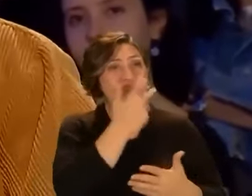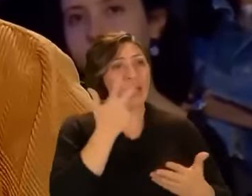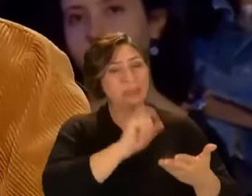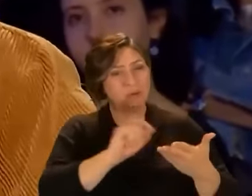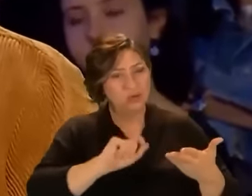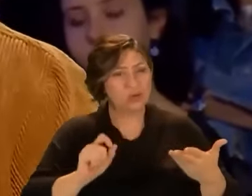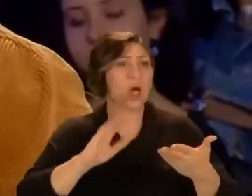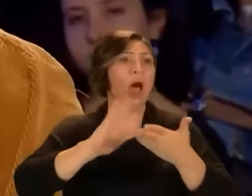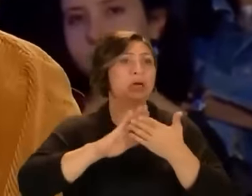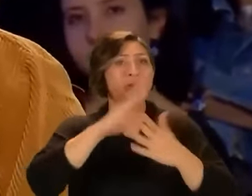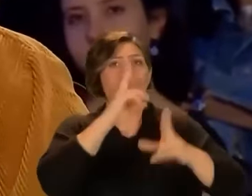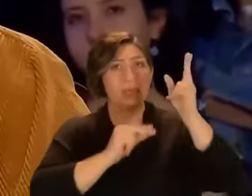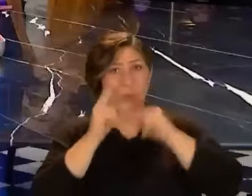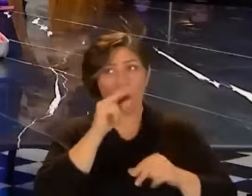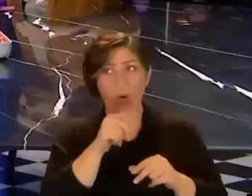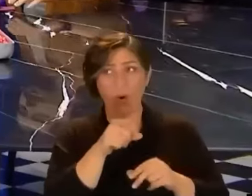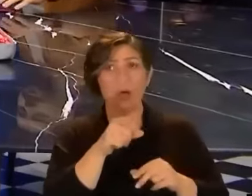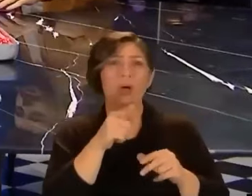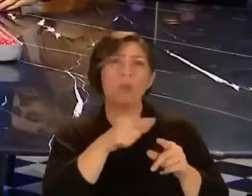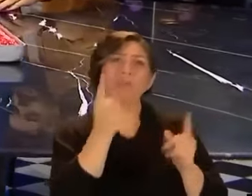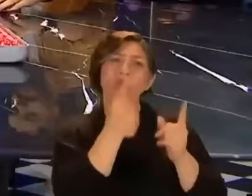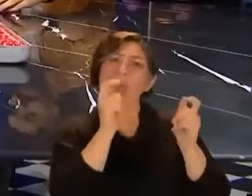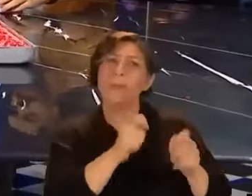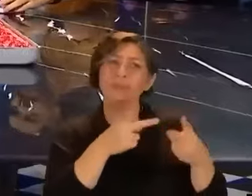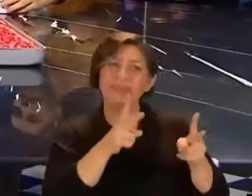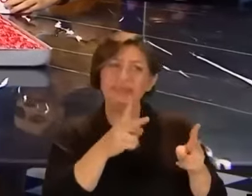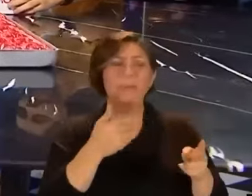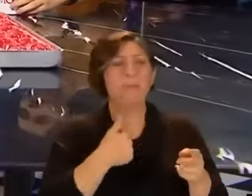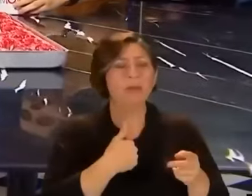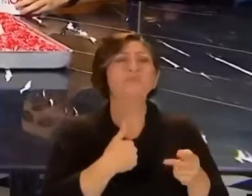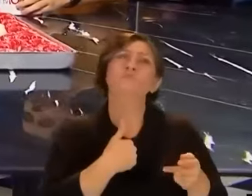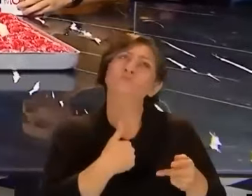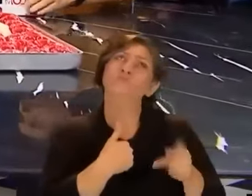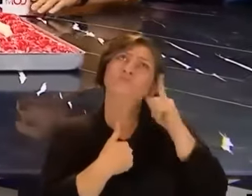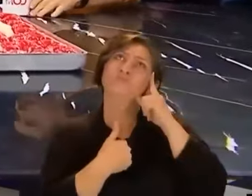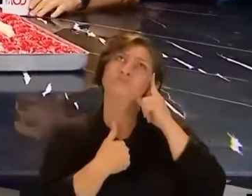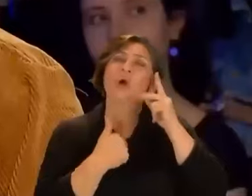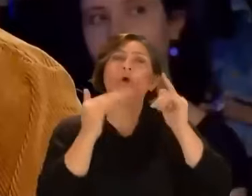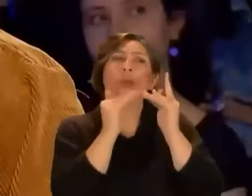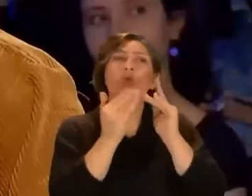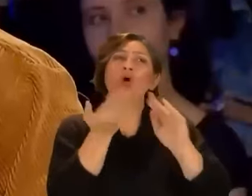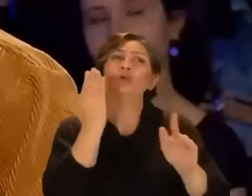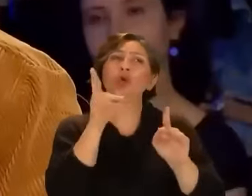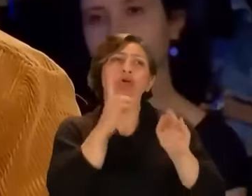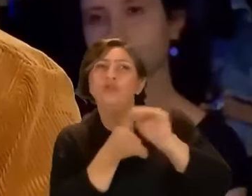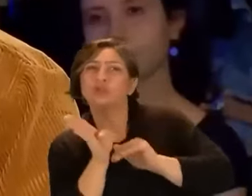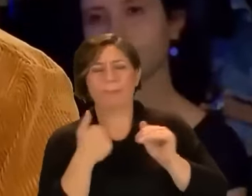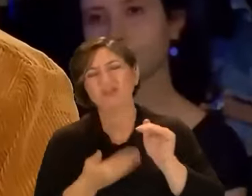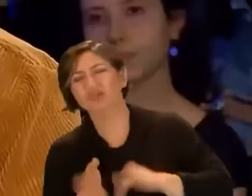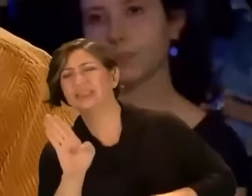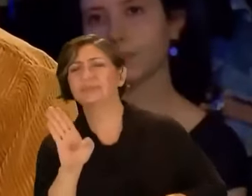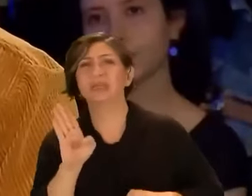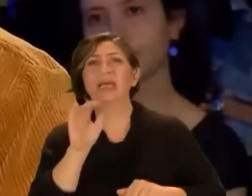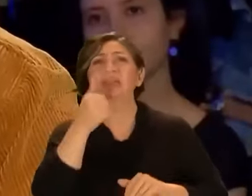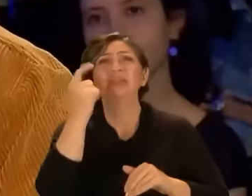şarkı yazıyorsun, arkadaşlarım beğeniyor. Evet. Yani böyle bir şey yapabilirsin. Ben de köprüden önce son çıkıştan çıktım. Güzel.